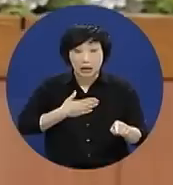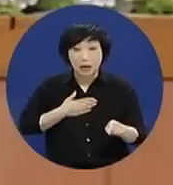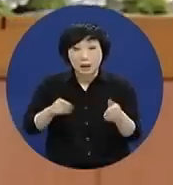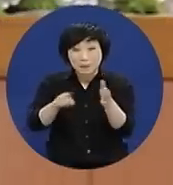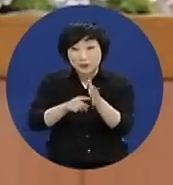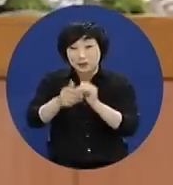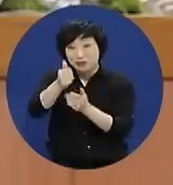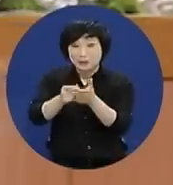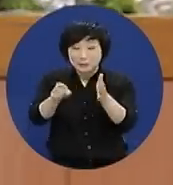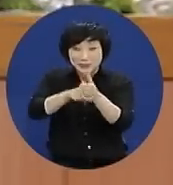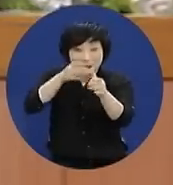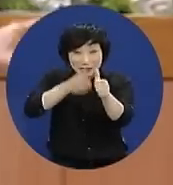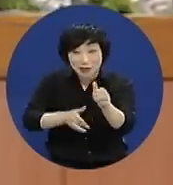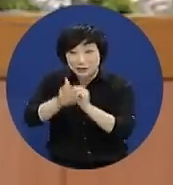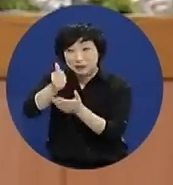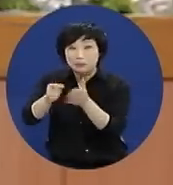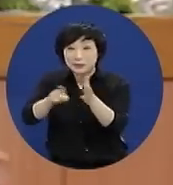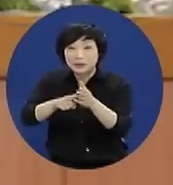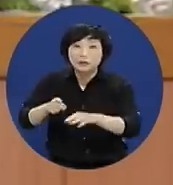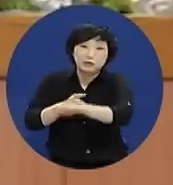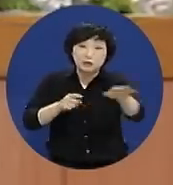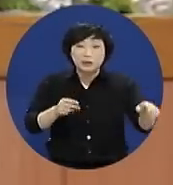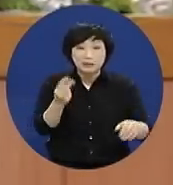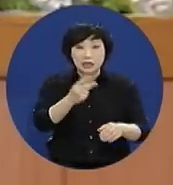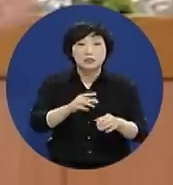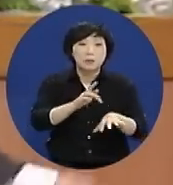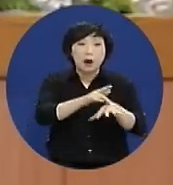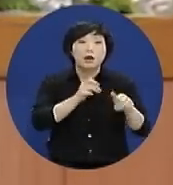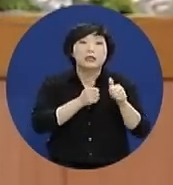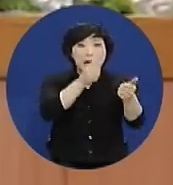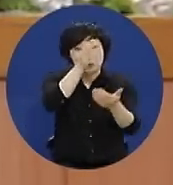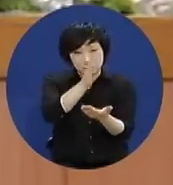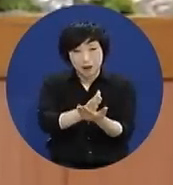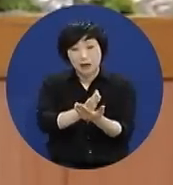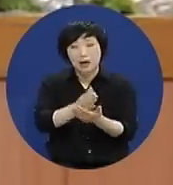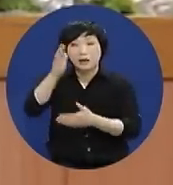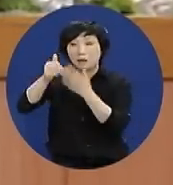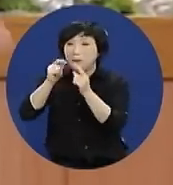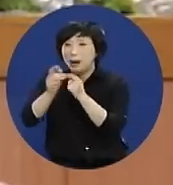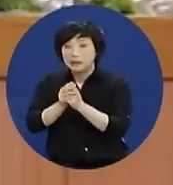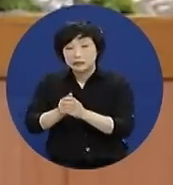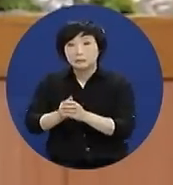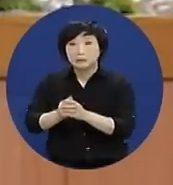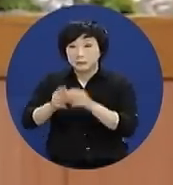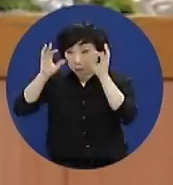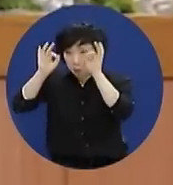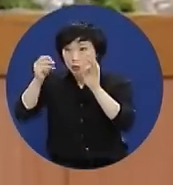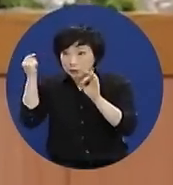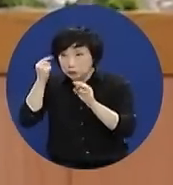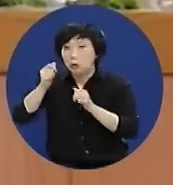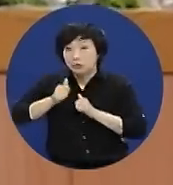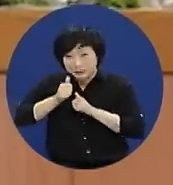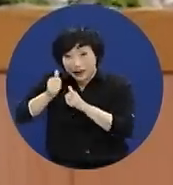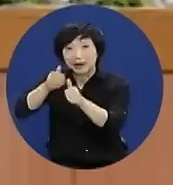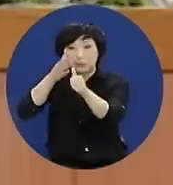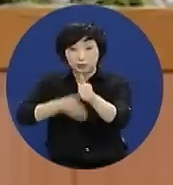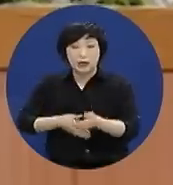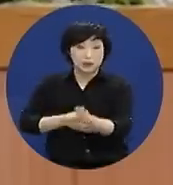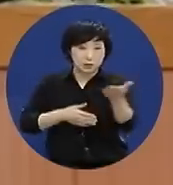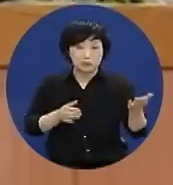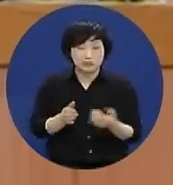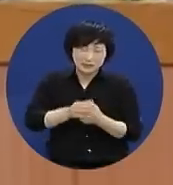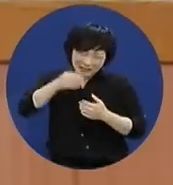信じてイエスを信じなさいイエスを信じる人は再び悪魔に耳を傾けないでください神様の御言葉を